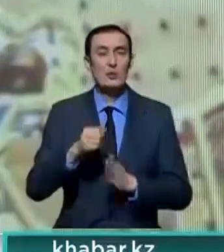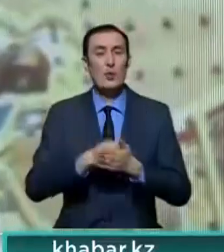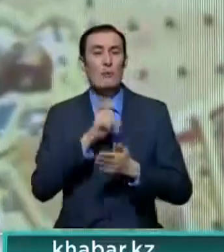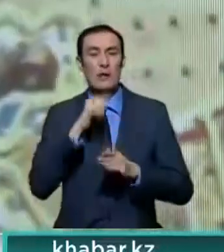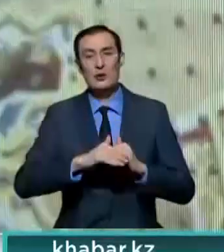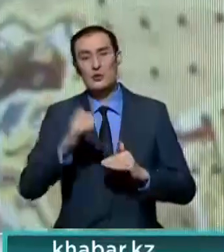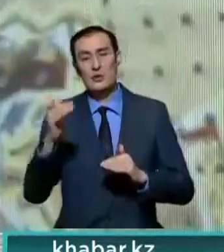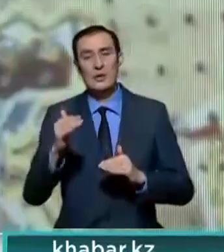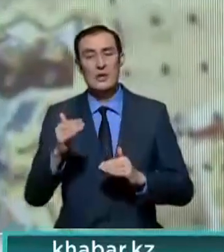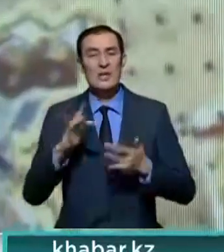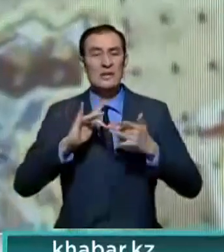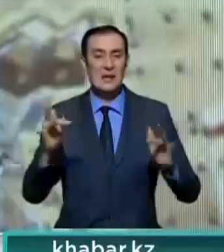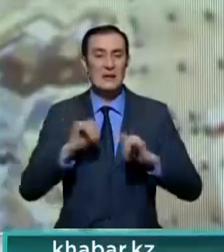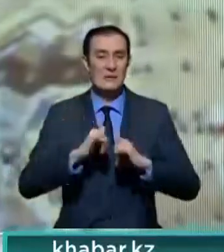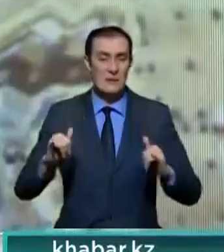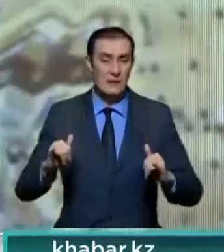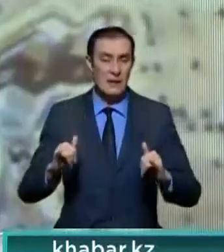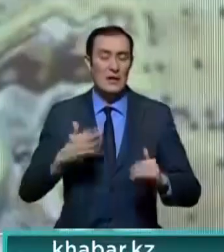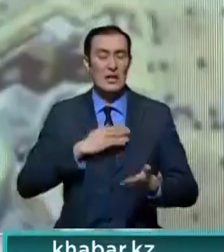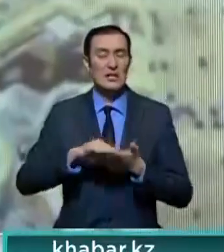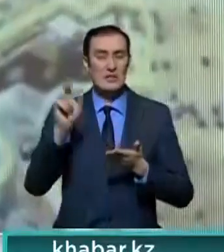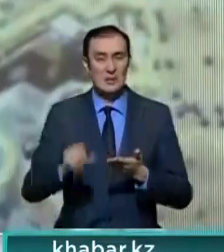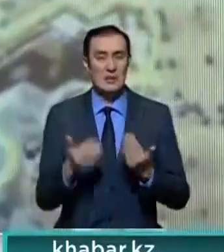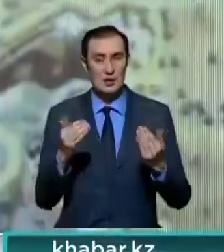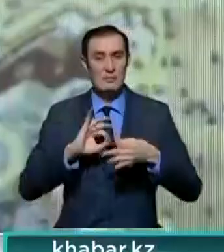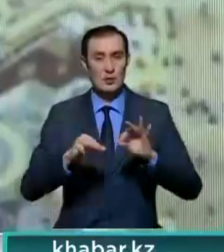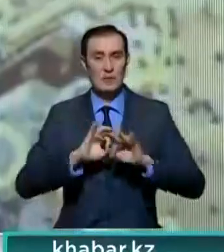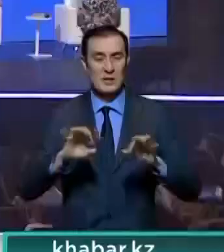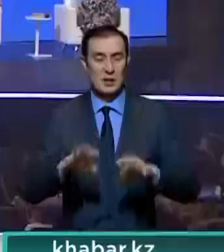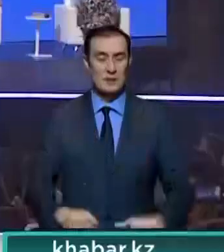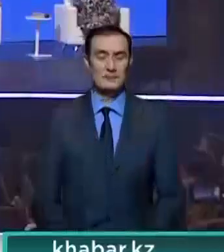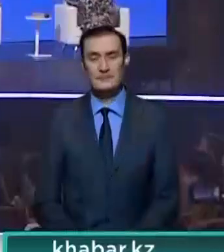цифровой трансформации. Гафу Али продолжит тему.